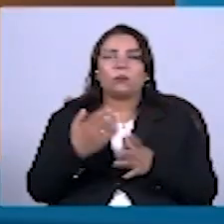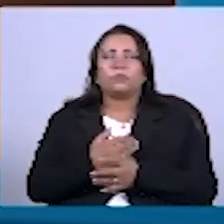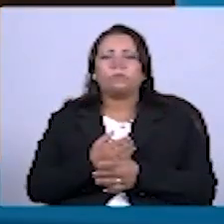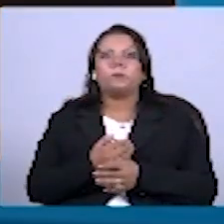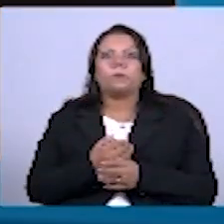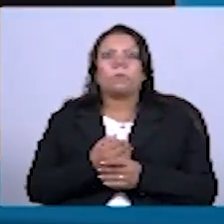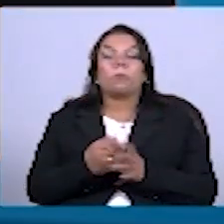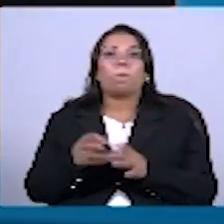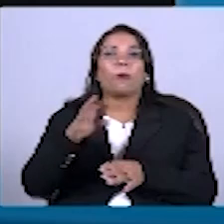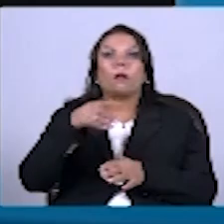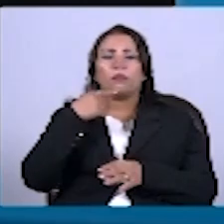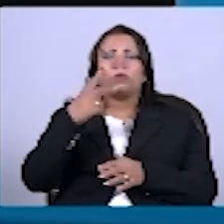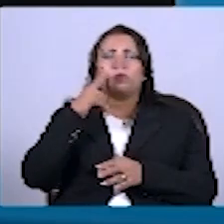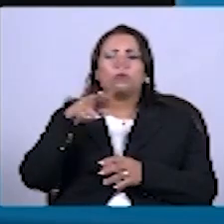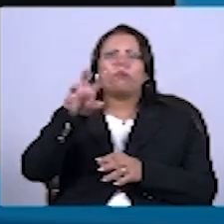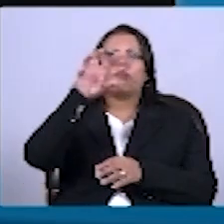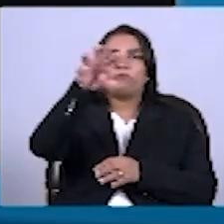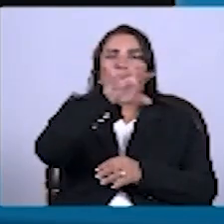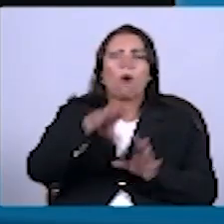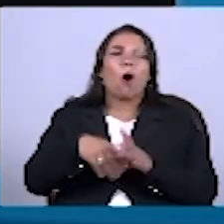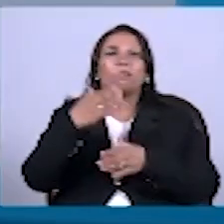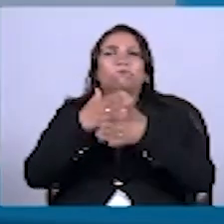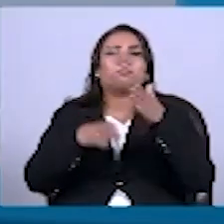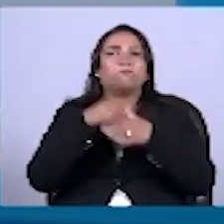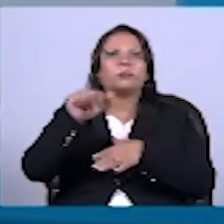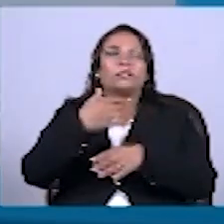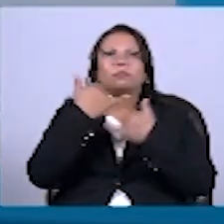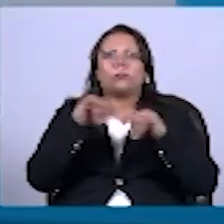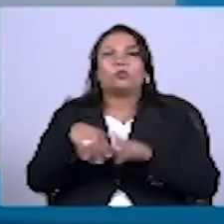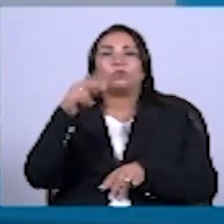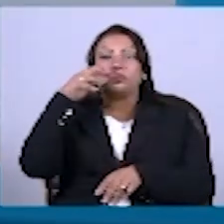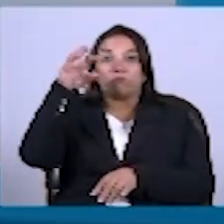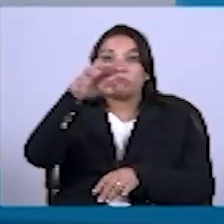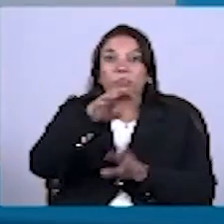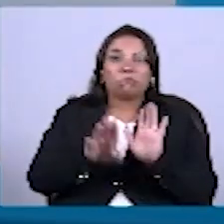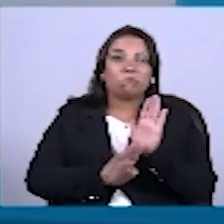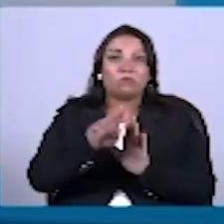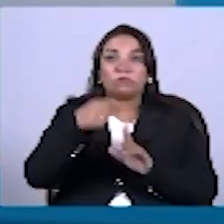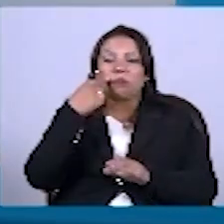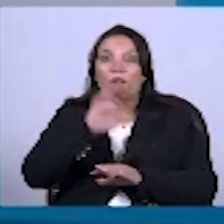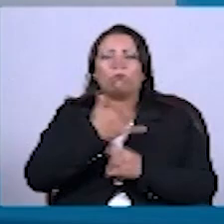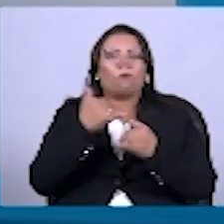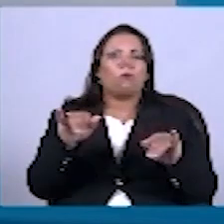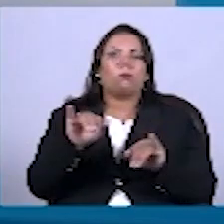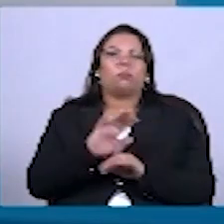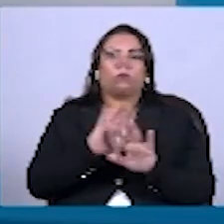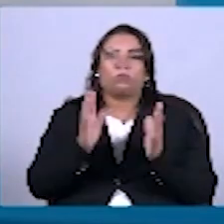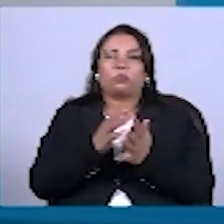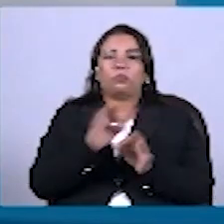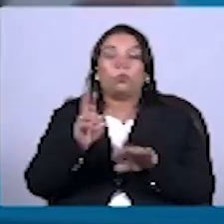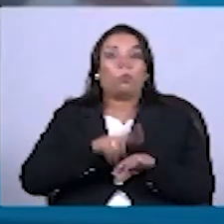اتنين يعني الخرائط العمرانيه انتهت في غزه تقريبا يعني لو بصينا على الخرائط العمرانيه انتهت